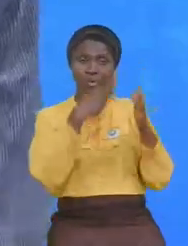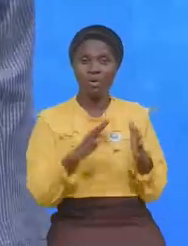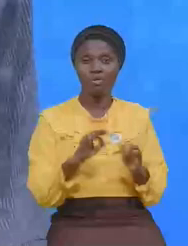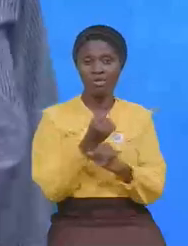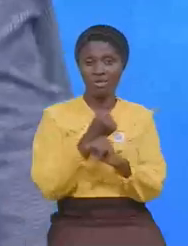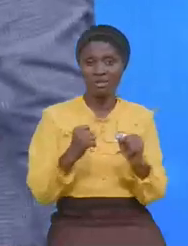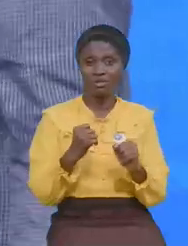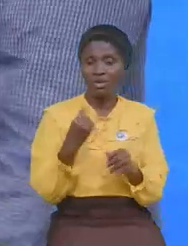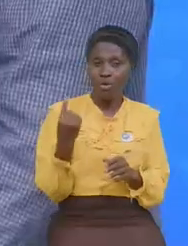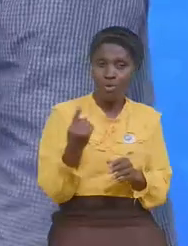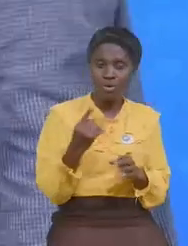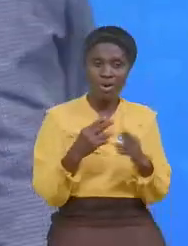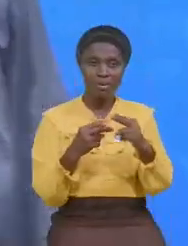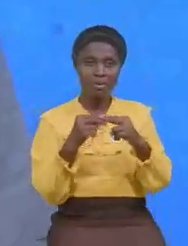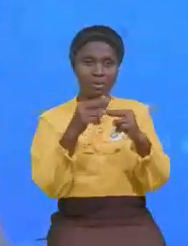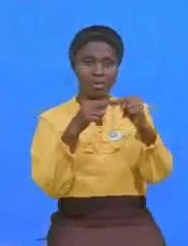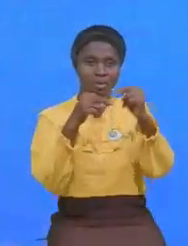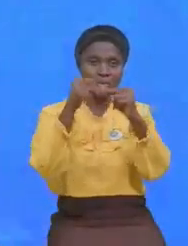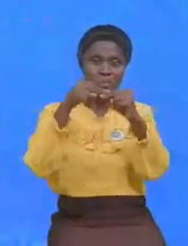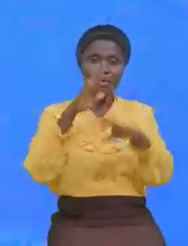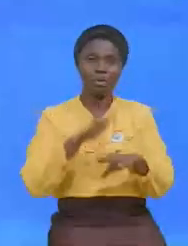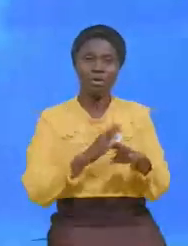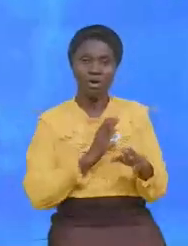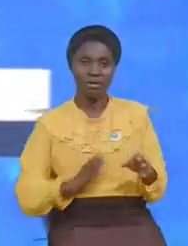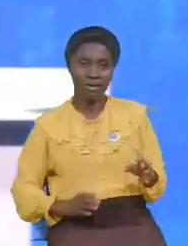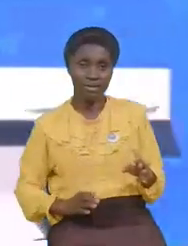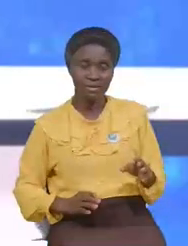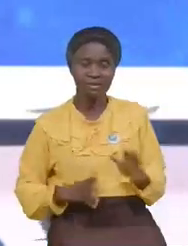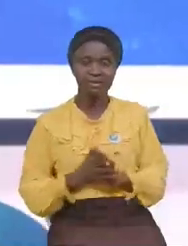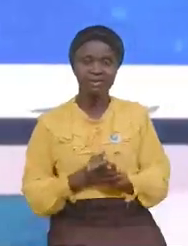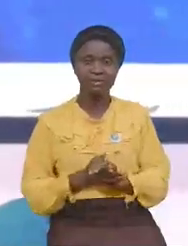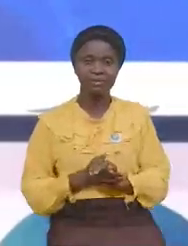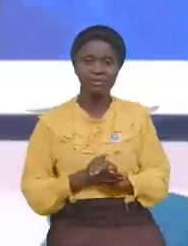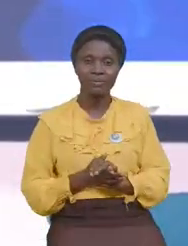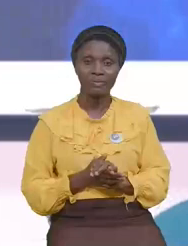ton espérance de salut, que tout est basé, fondé sur Christ.